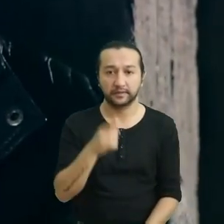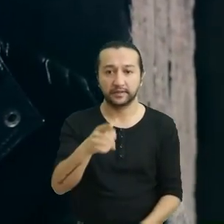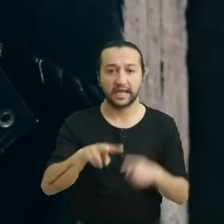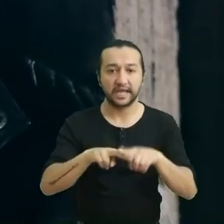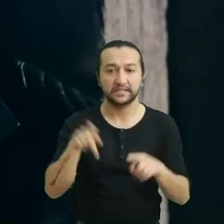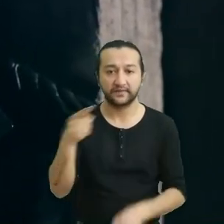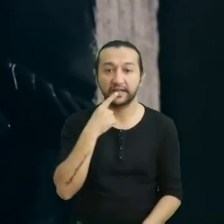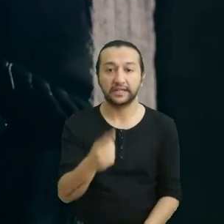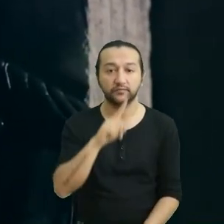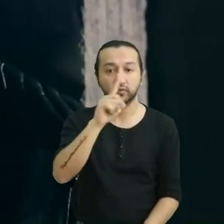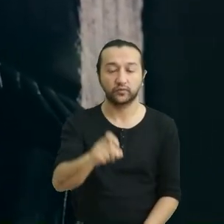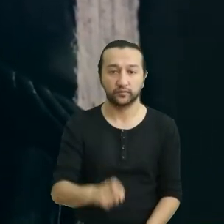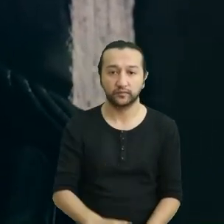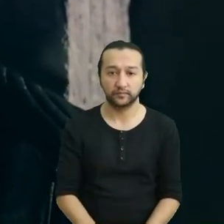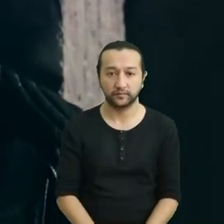Asaf dedim sana.